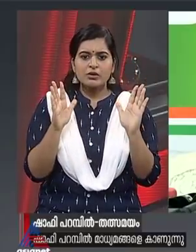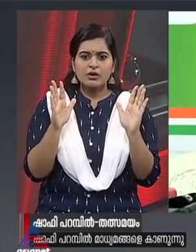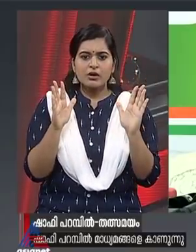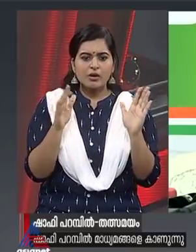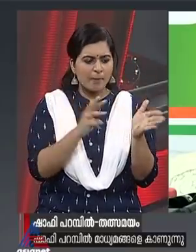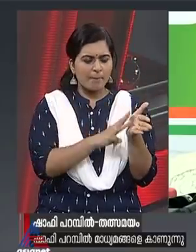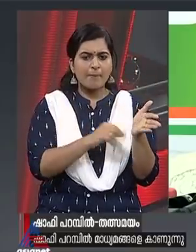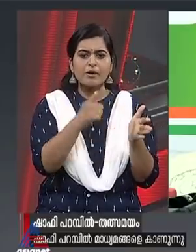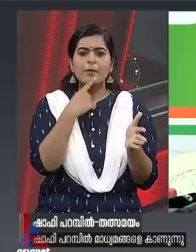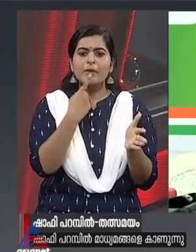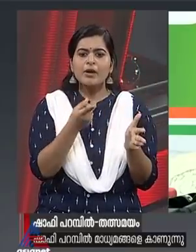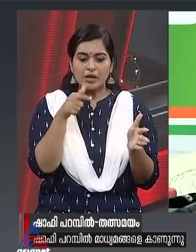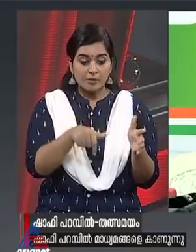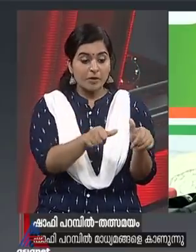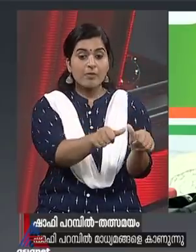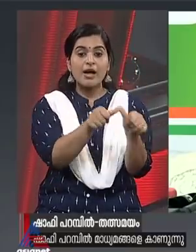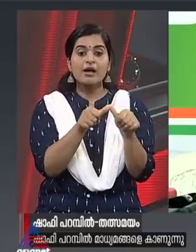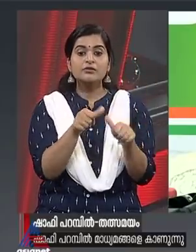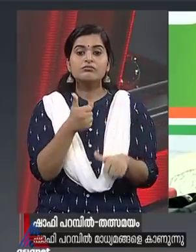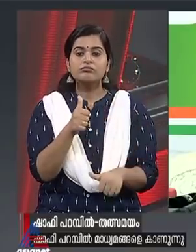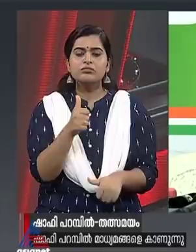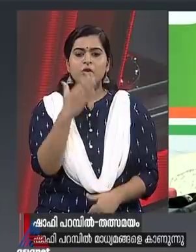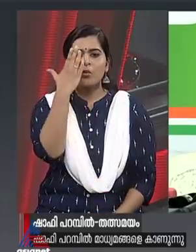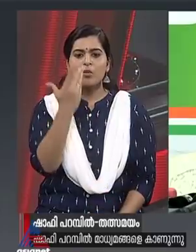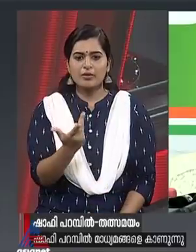അതേ സംബന്ധിച്ച് ഇപ്പൊ അവർക്ക് എന്താ പറയാനുള്ളത്?